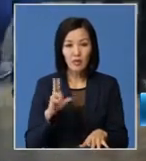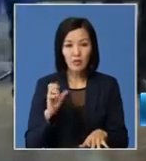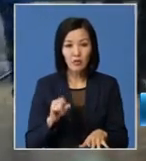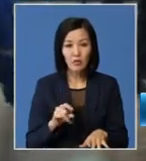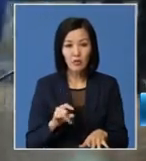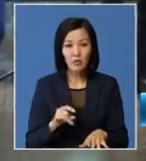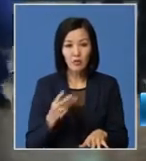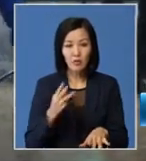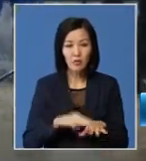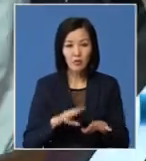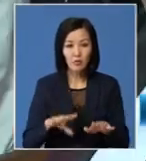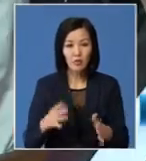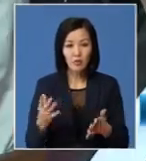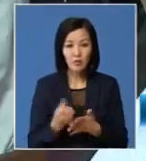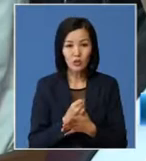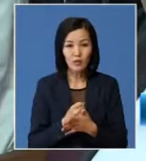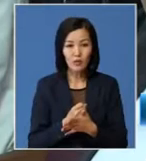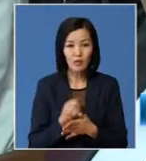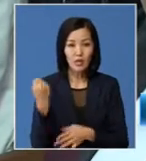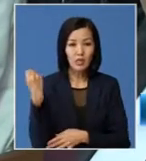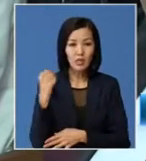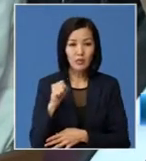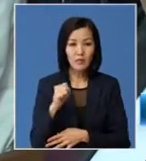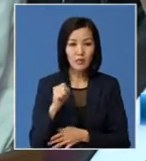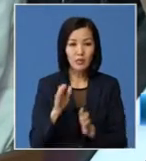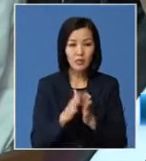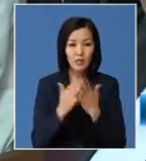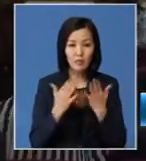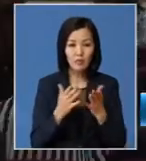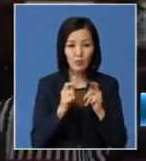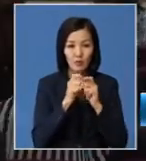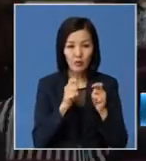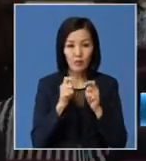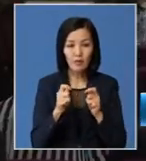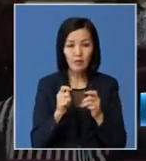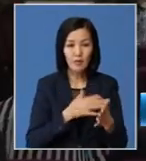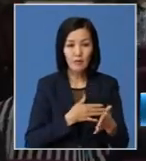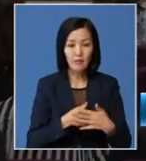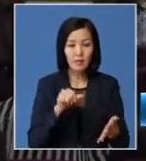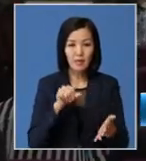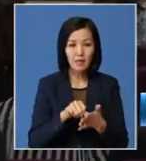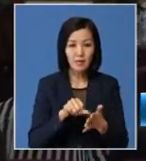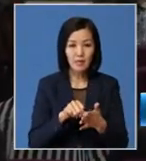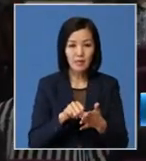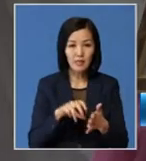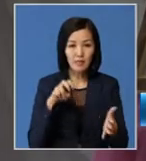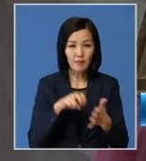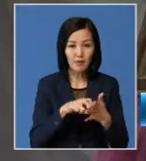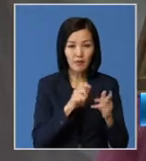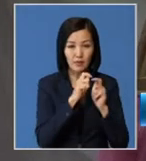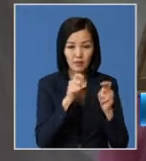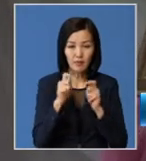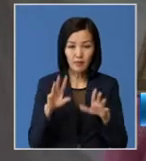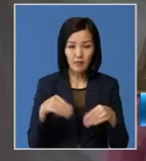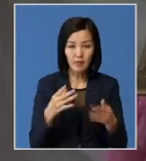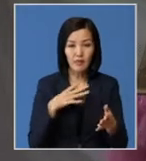үшінші орынды қанағат тұтты. Жеңімпазбен жүлдегерлерге арнайы диплом табыс етілді. Ал сайысқа белсене қатысқан өзге үміткерлер әртүрлі номинация